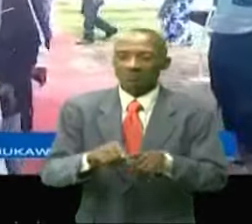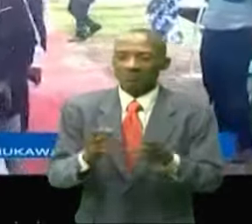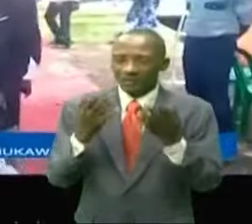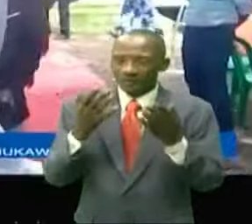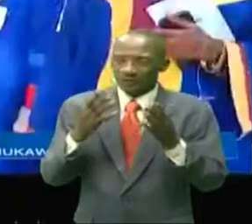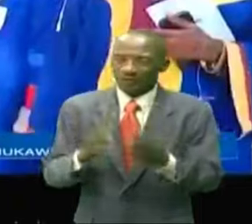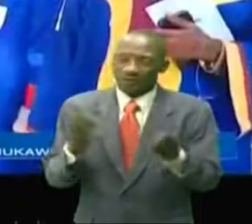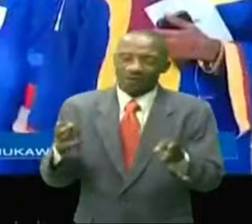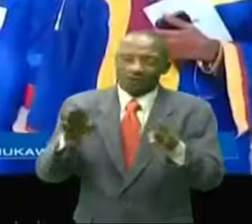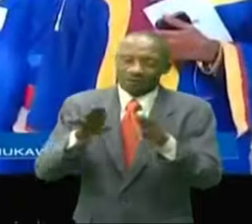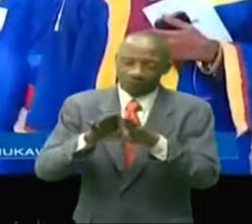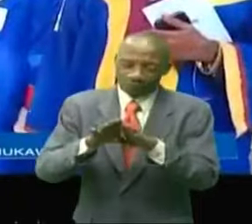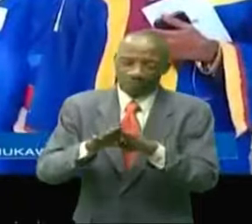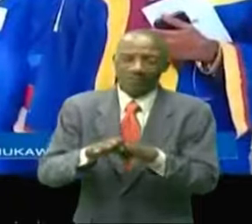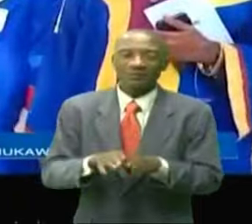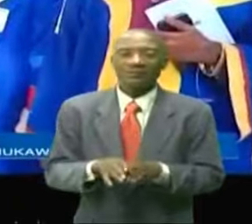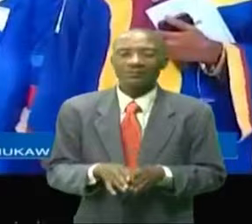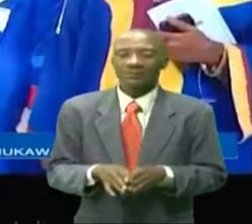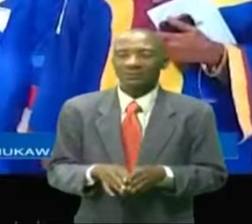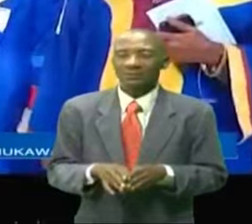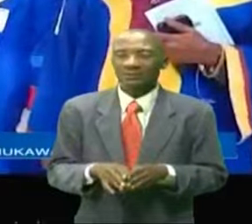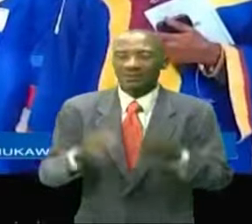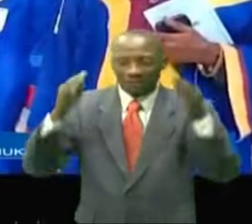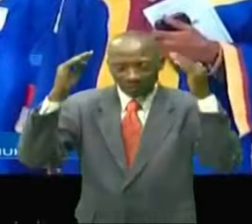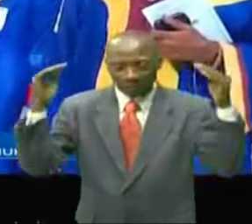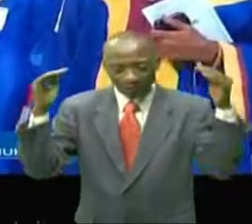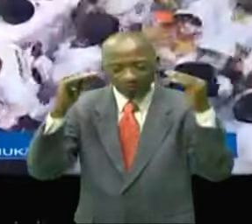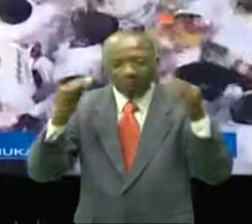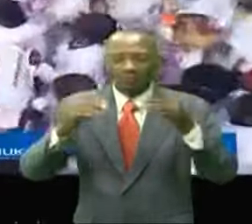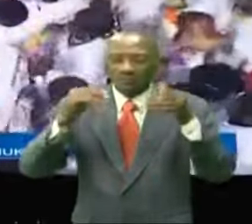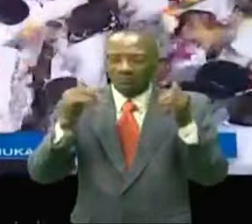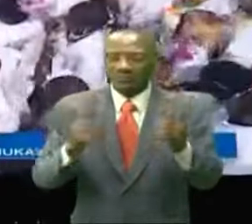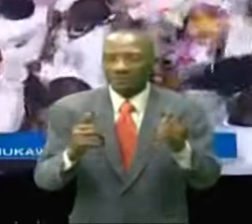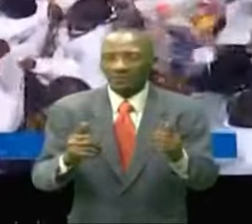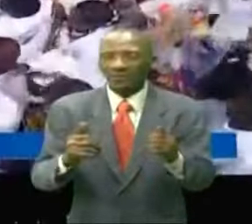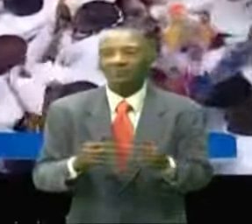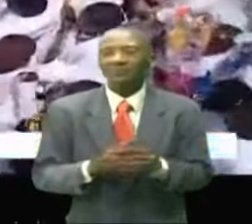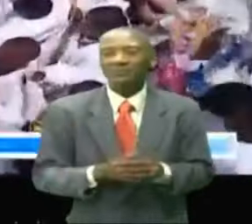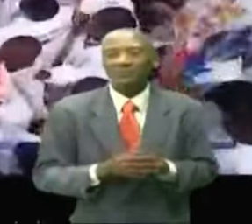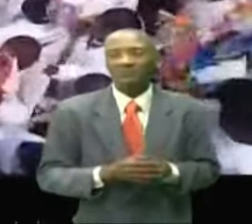la nutrition et les techniques de laboratoire.